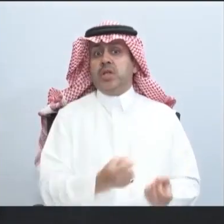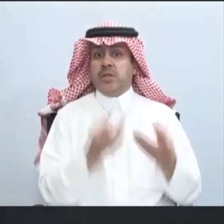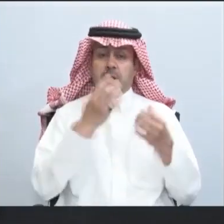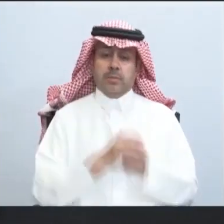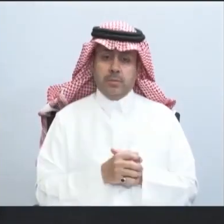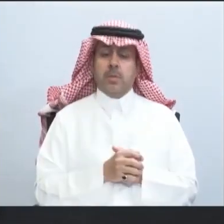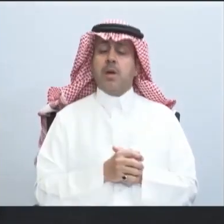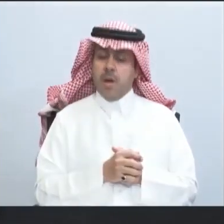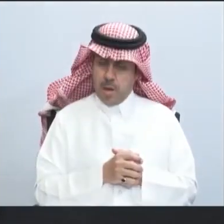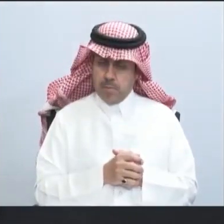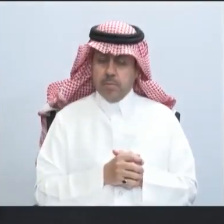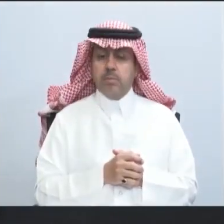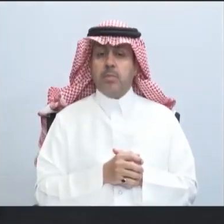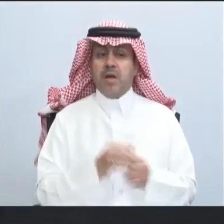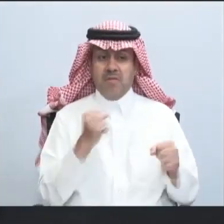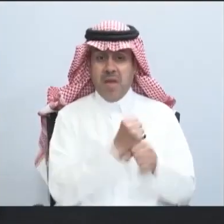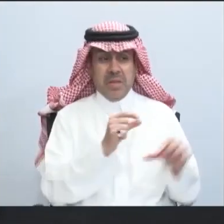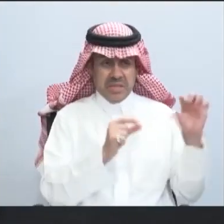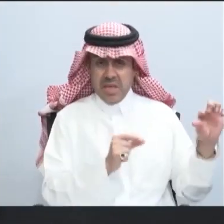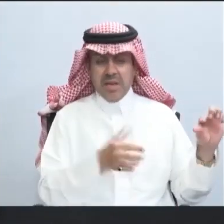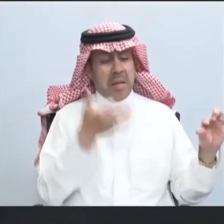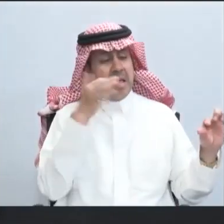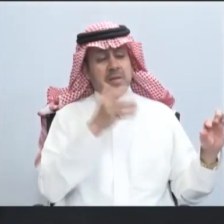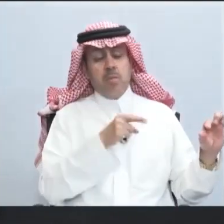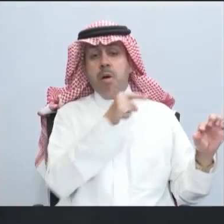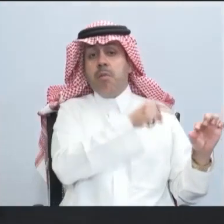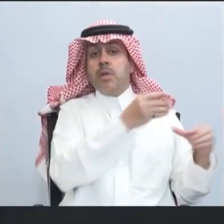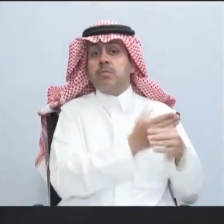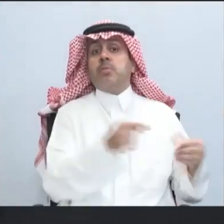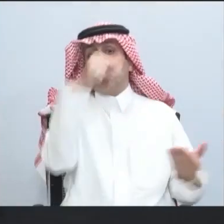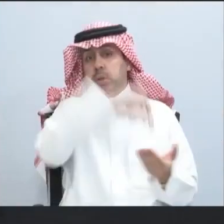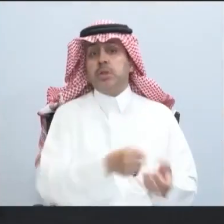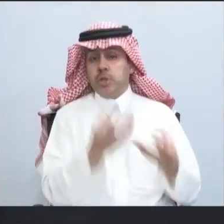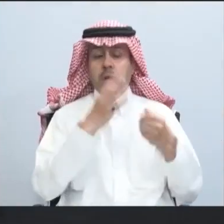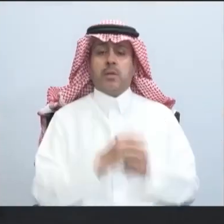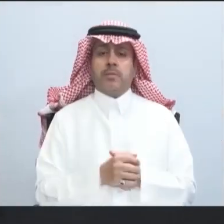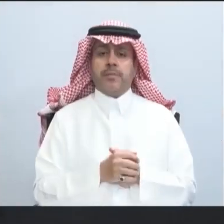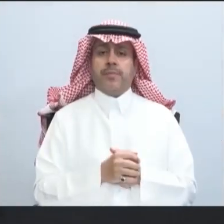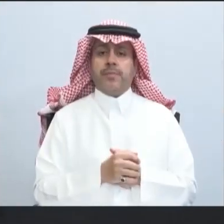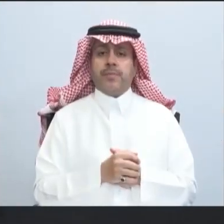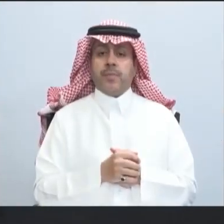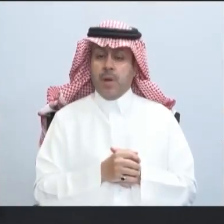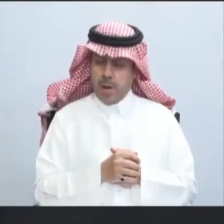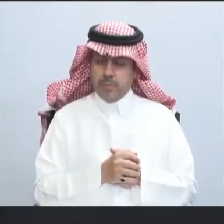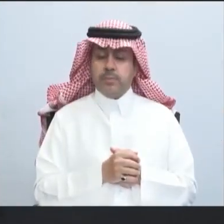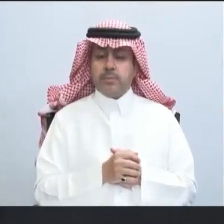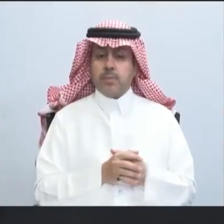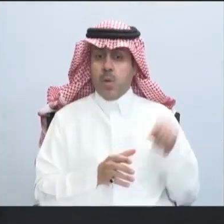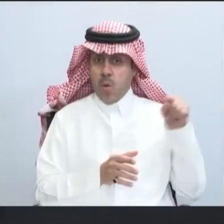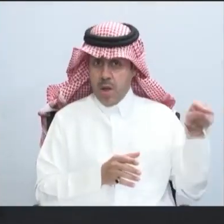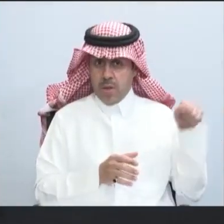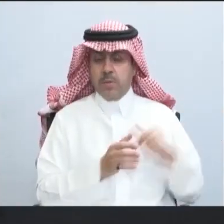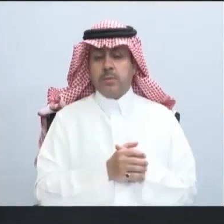نقول نعم سبب من اسباب دخول الجنه بل وذلك